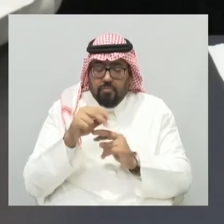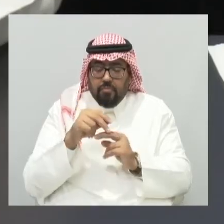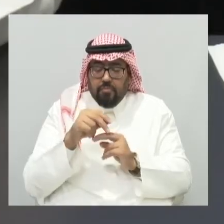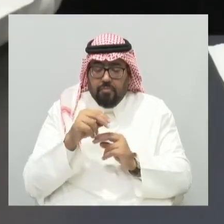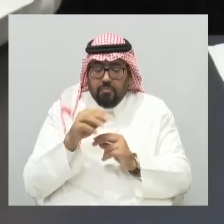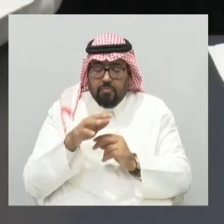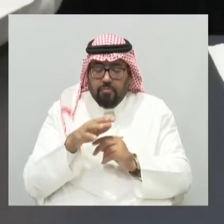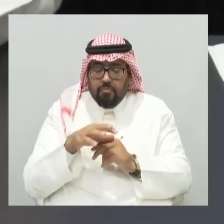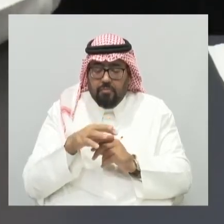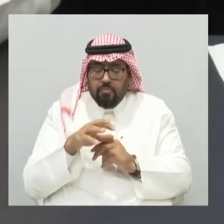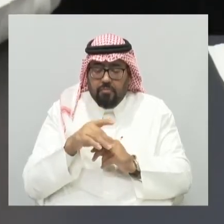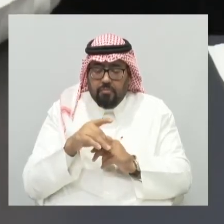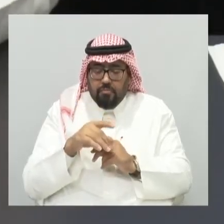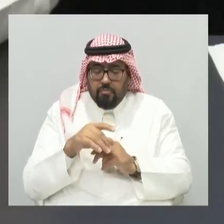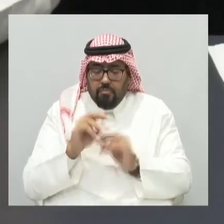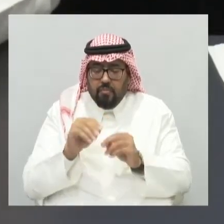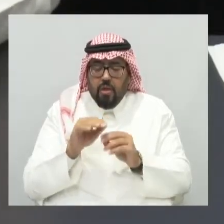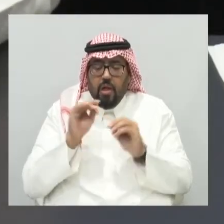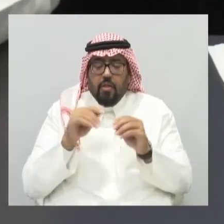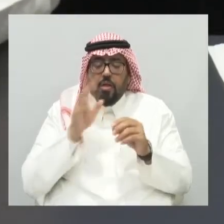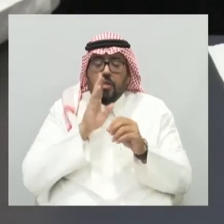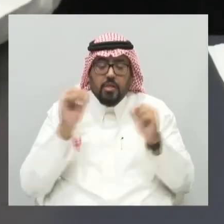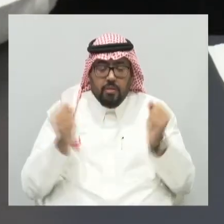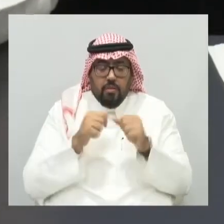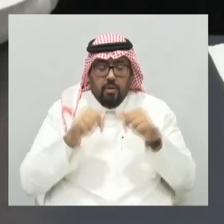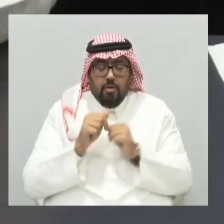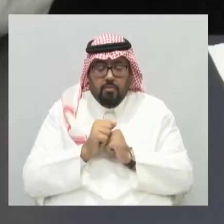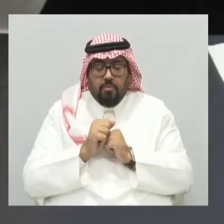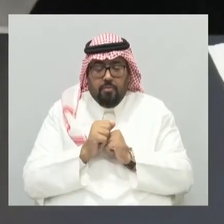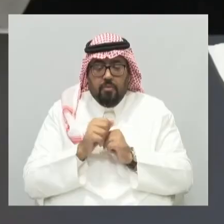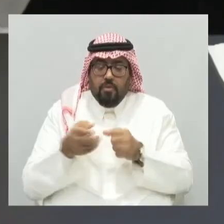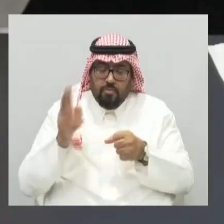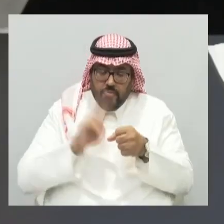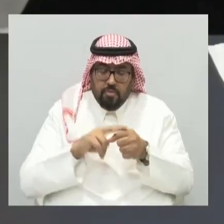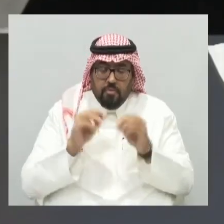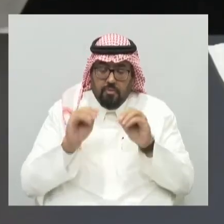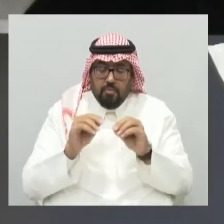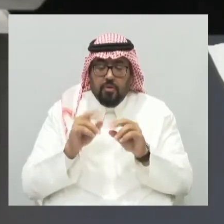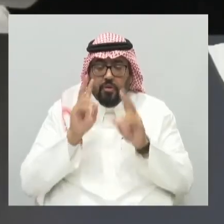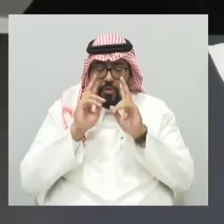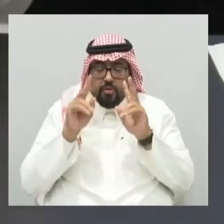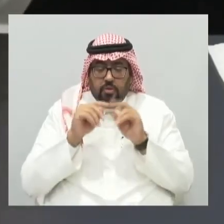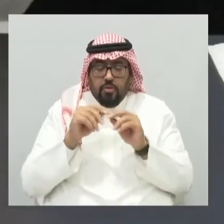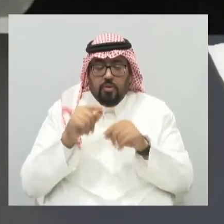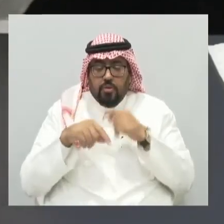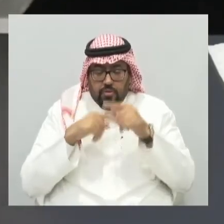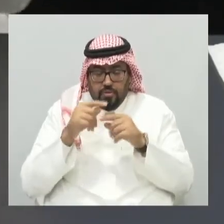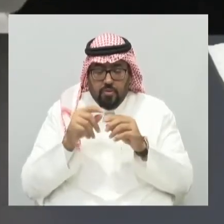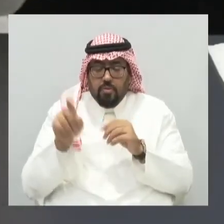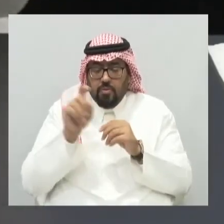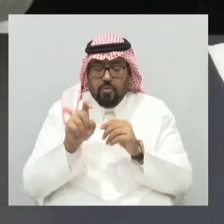شكلها هذا بالنسبه لتجربتنا اليوم وبنرجع ان شاء الله بعد شويه مع الشاشه وبناخذ